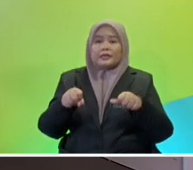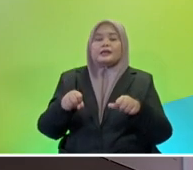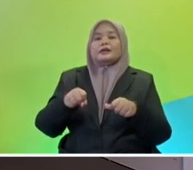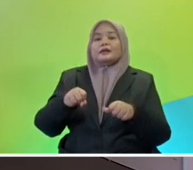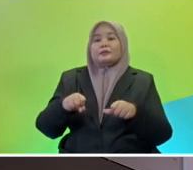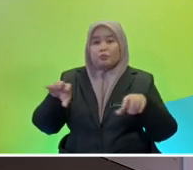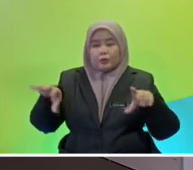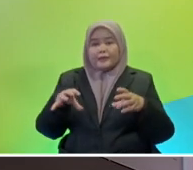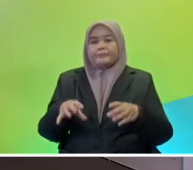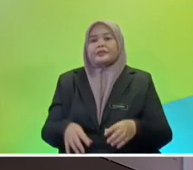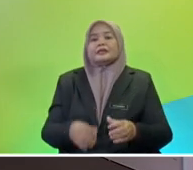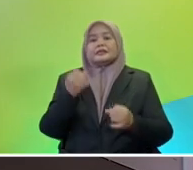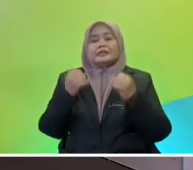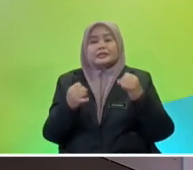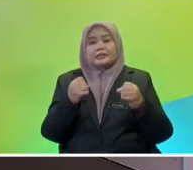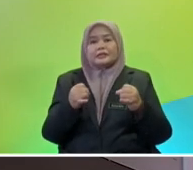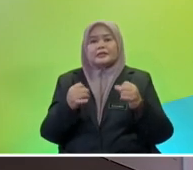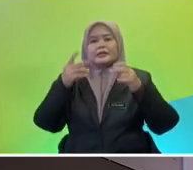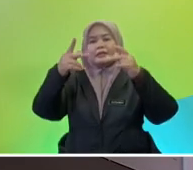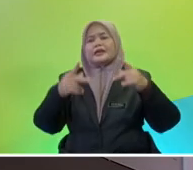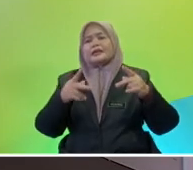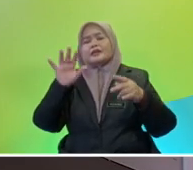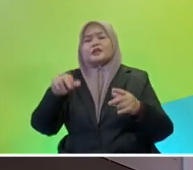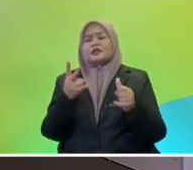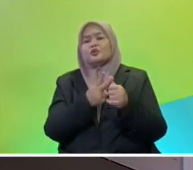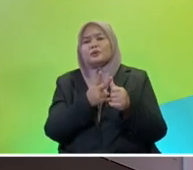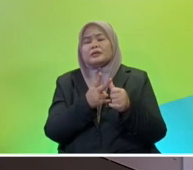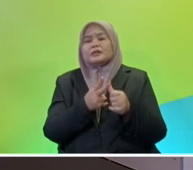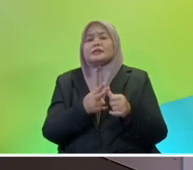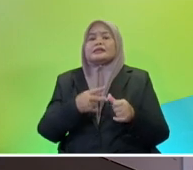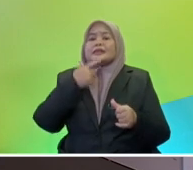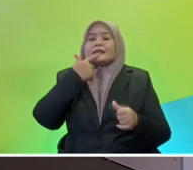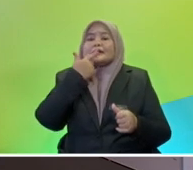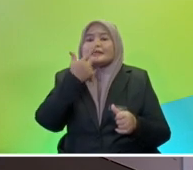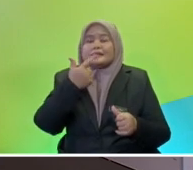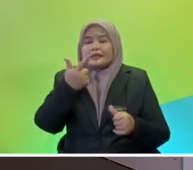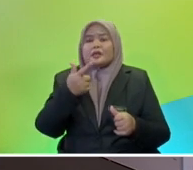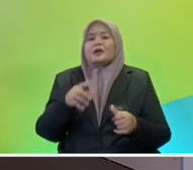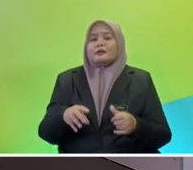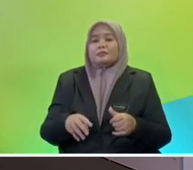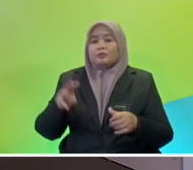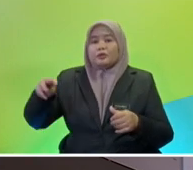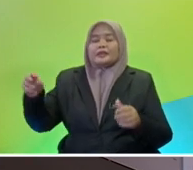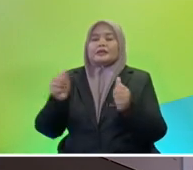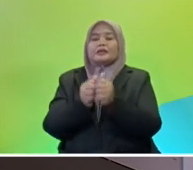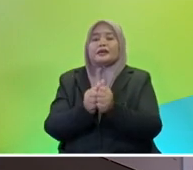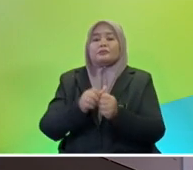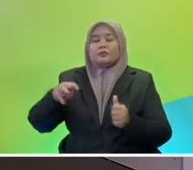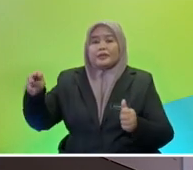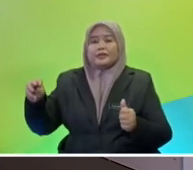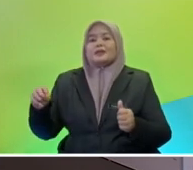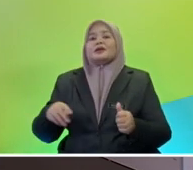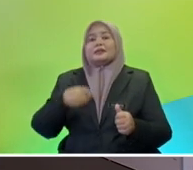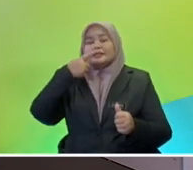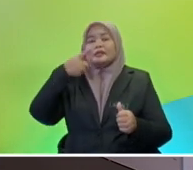kemudian jika kaidah yang kedua kita gunakan adalah secara lisan yaitu murid dengan murid ataupun desain murid dengan